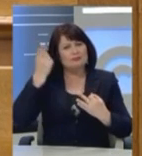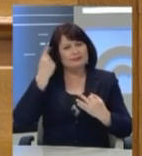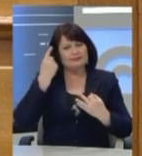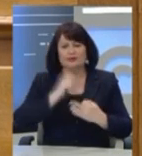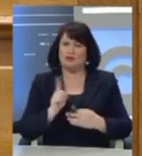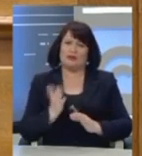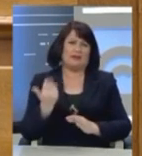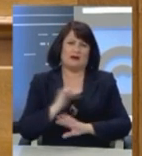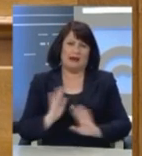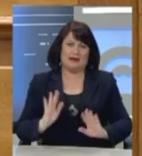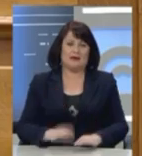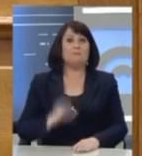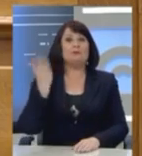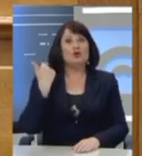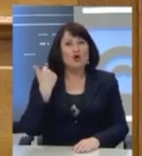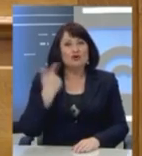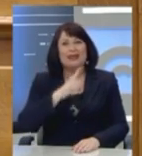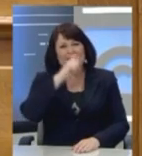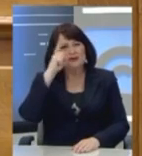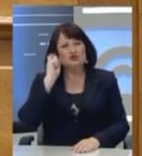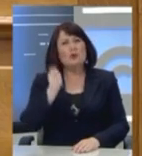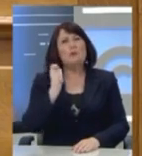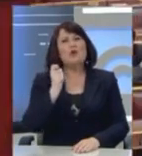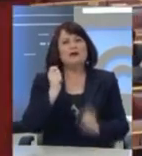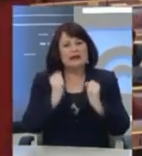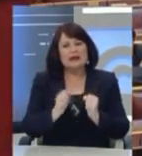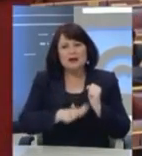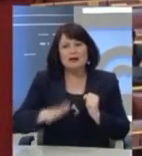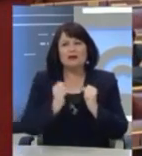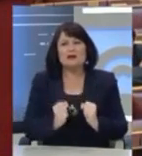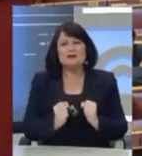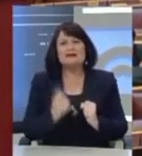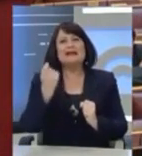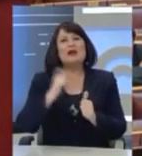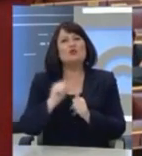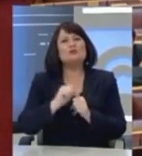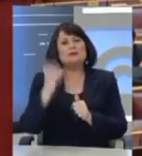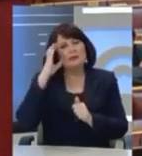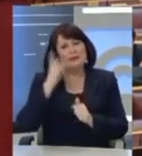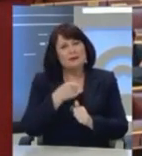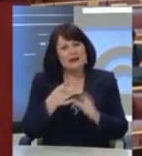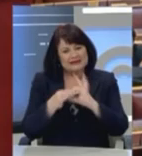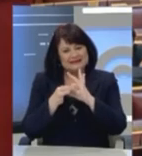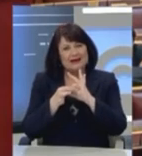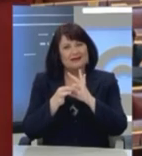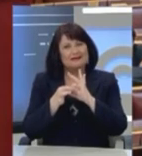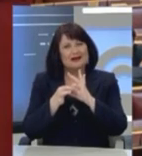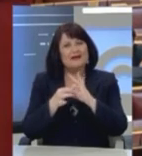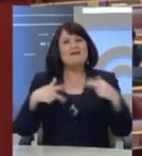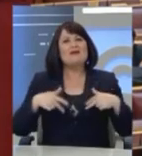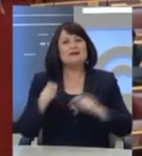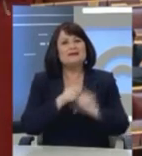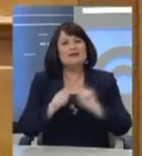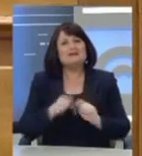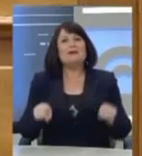Η ταραγμένη εκείνη περίοδος έκλεισε με την ολιγόμηνη κυβερνητική συνεργασία